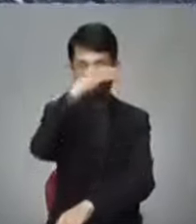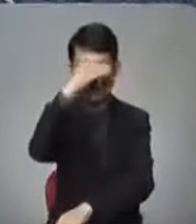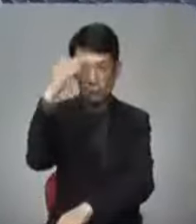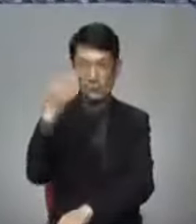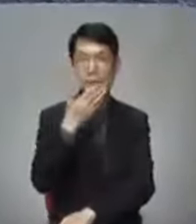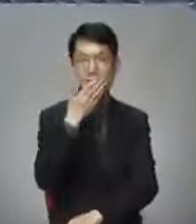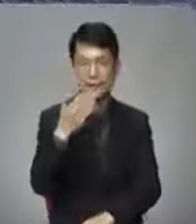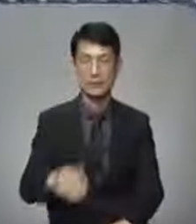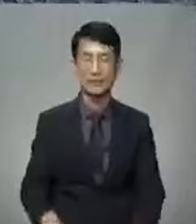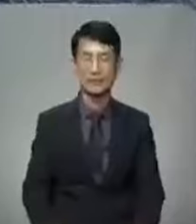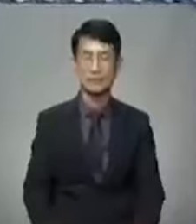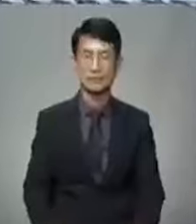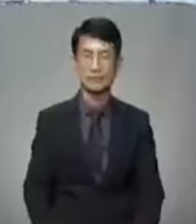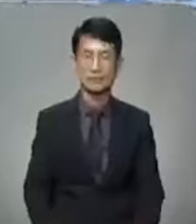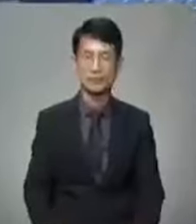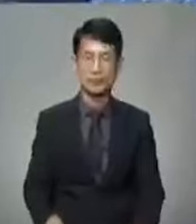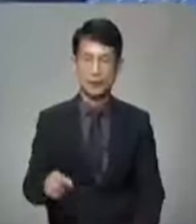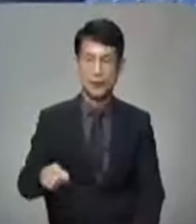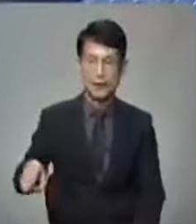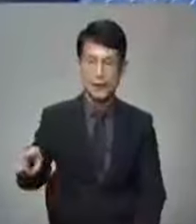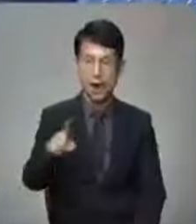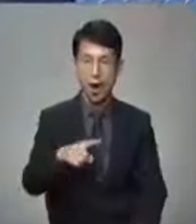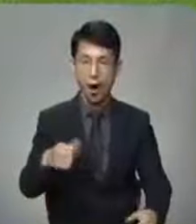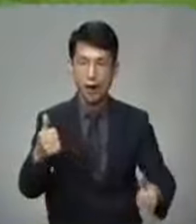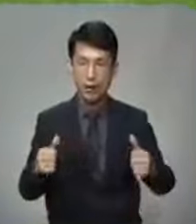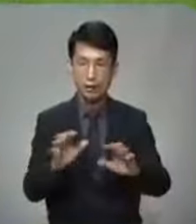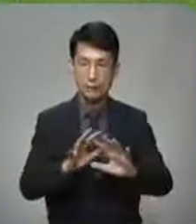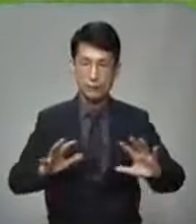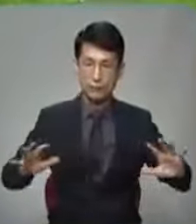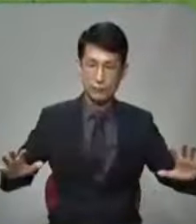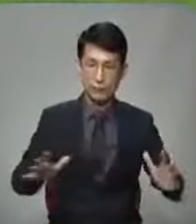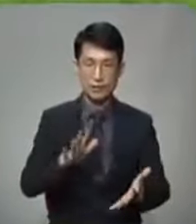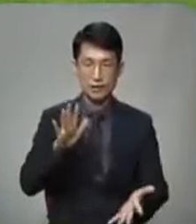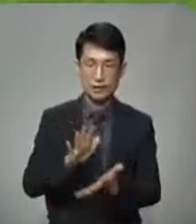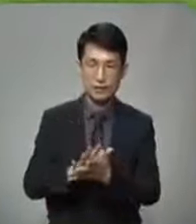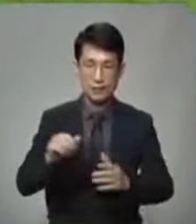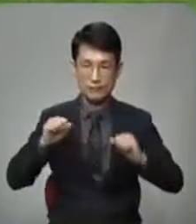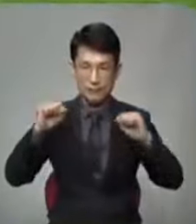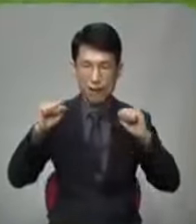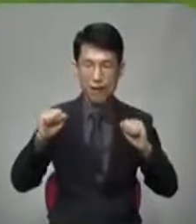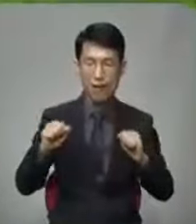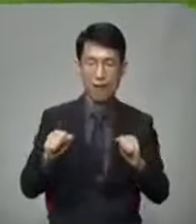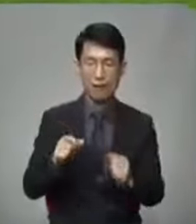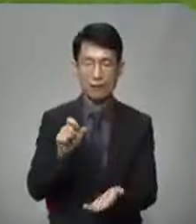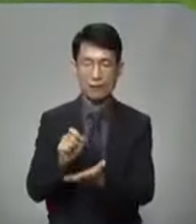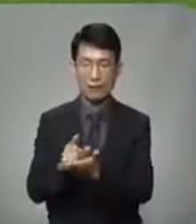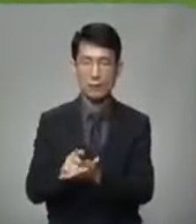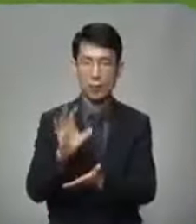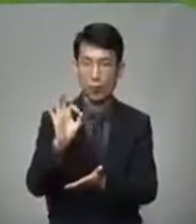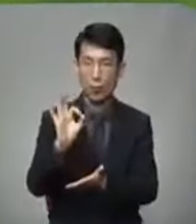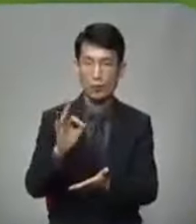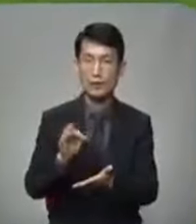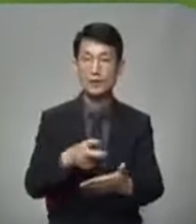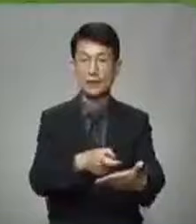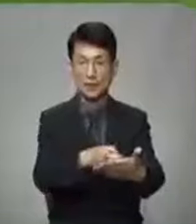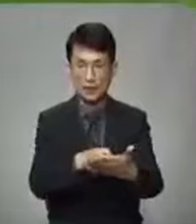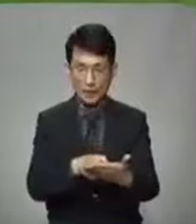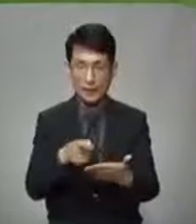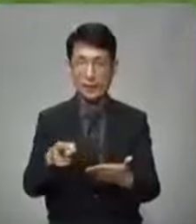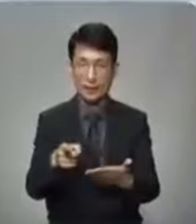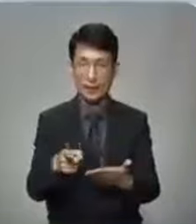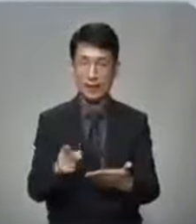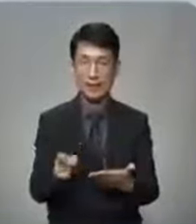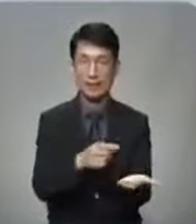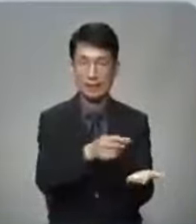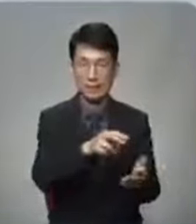됩니다. 경기장 안의 열기를 함께 느낄 수 있어서 조금 더 박진감 넘치고 작은 비용으로 전용구장과 같은 분위기를